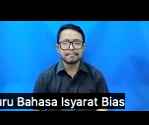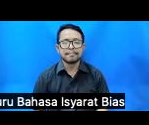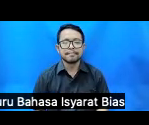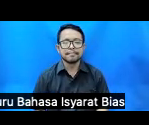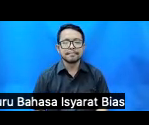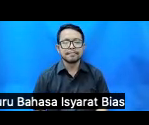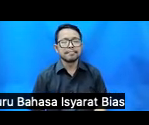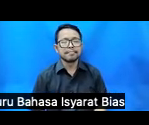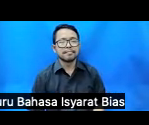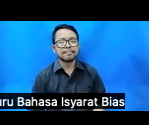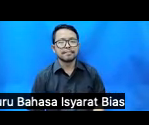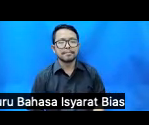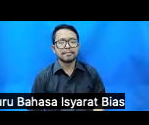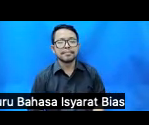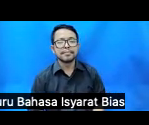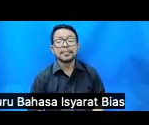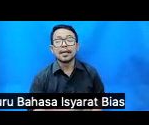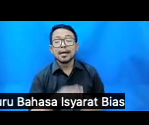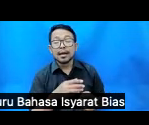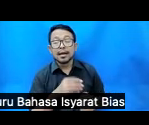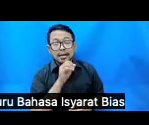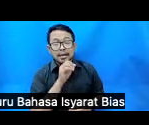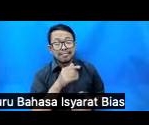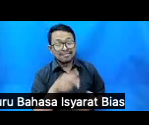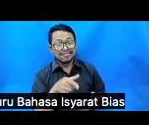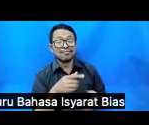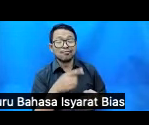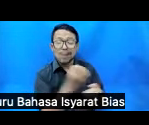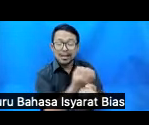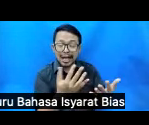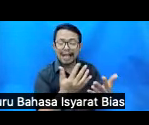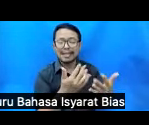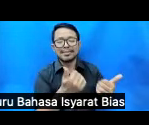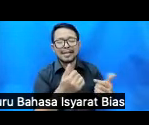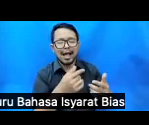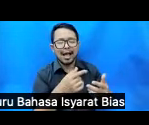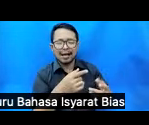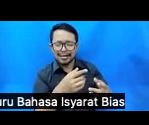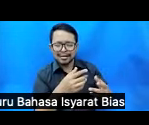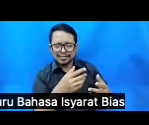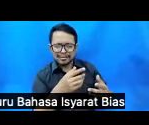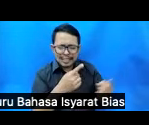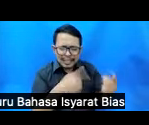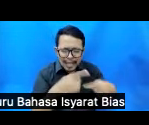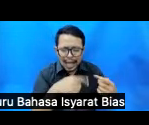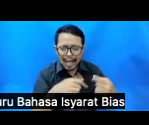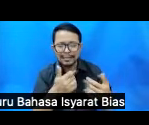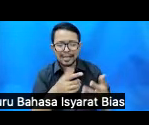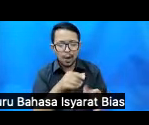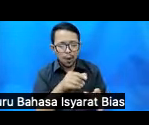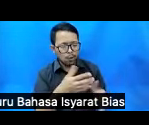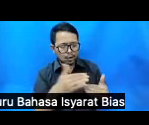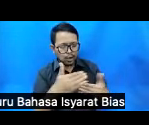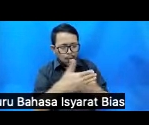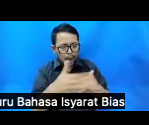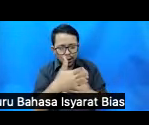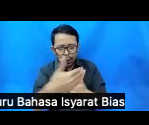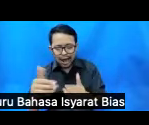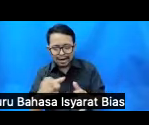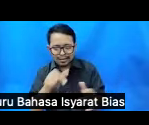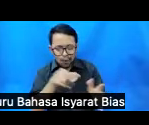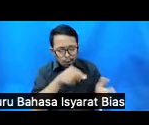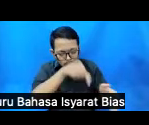Di mana warga semua bisa bercerita melalui karakter-karakter Lego ini dan juga bisa menandai peruangan-peruangan ini